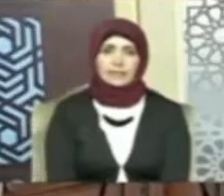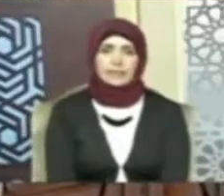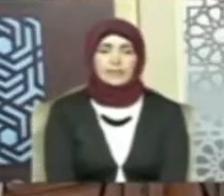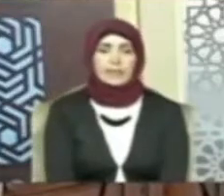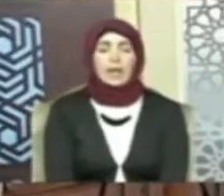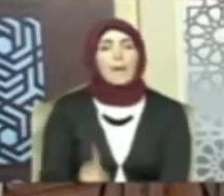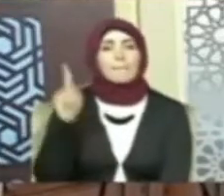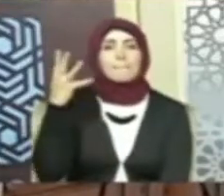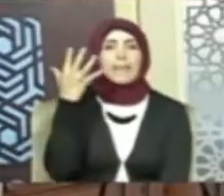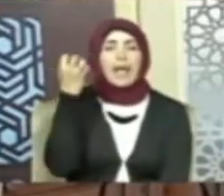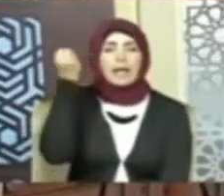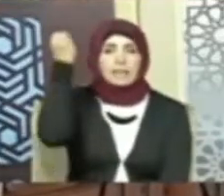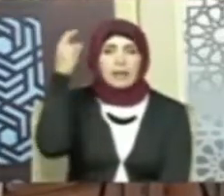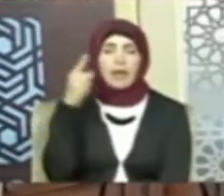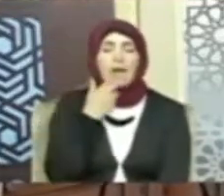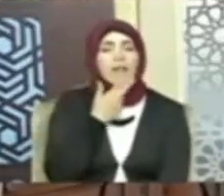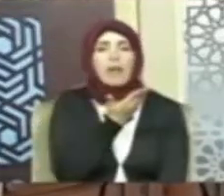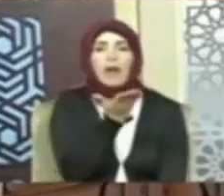بيدك الخير،